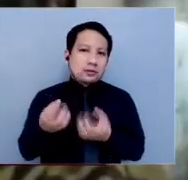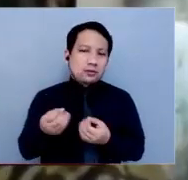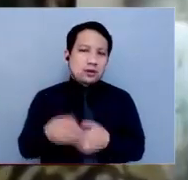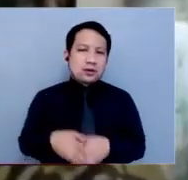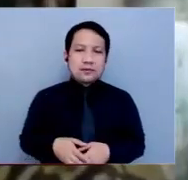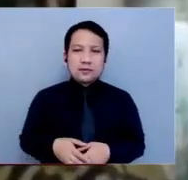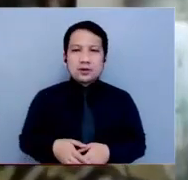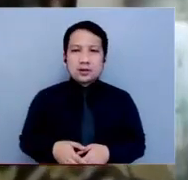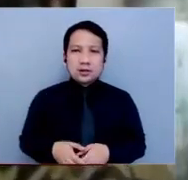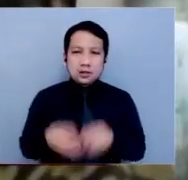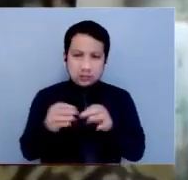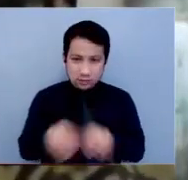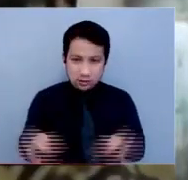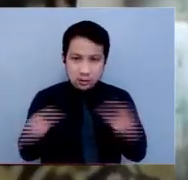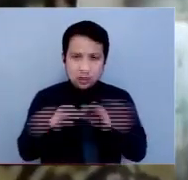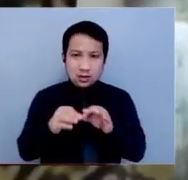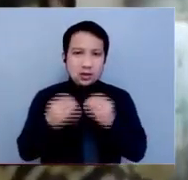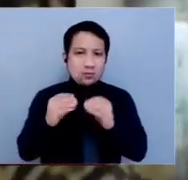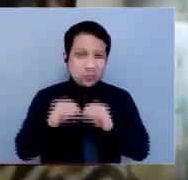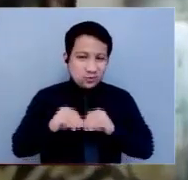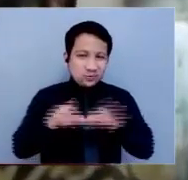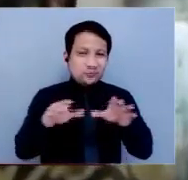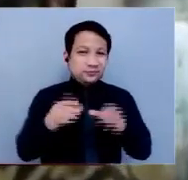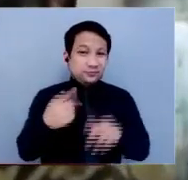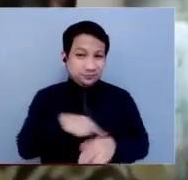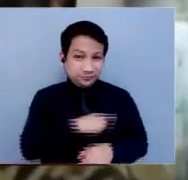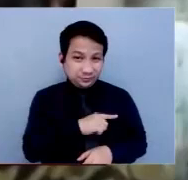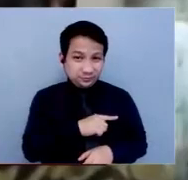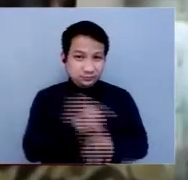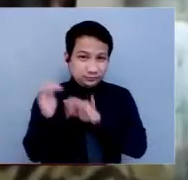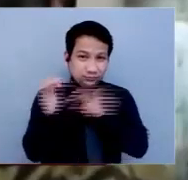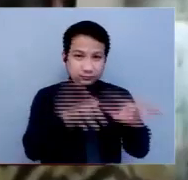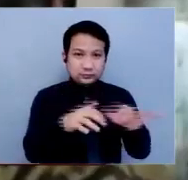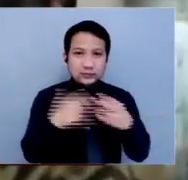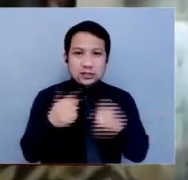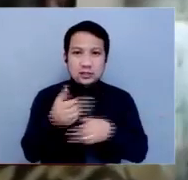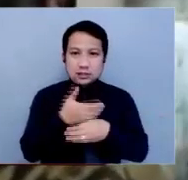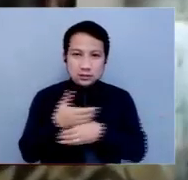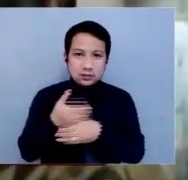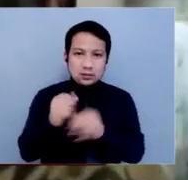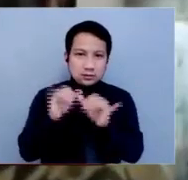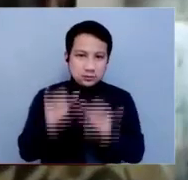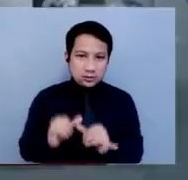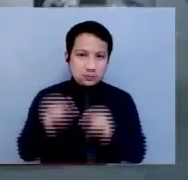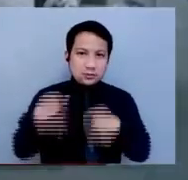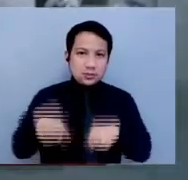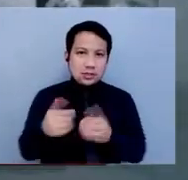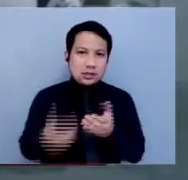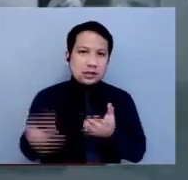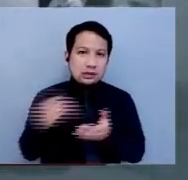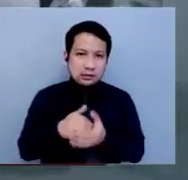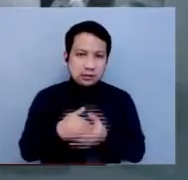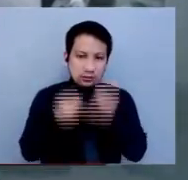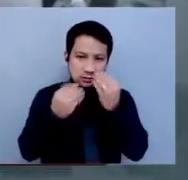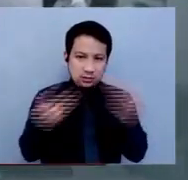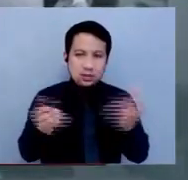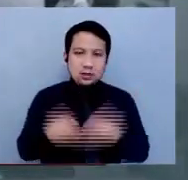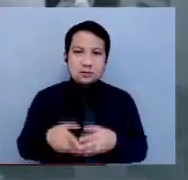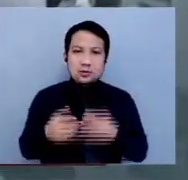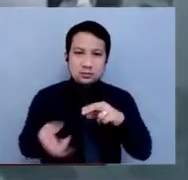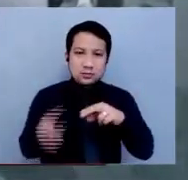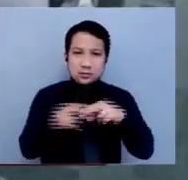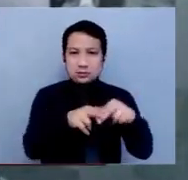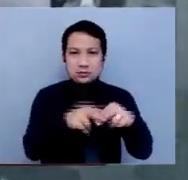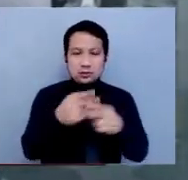it's already causing or affecting the healthcare system again. Magdaragdag na